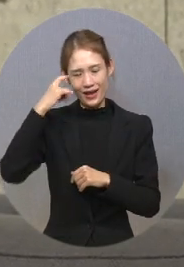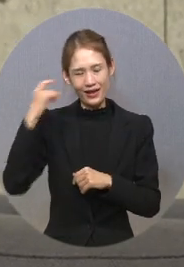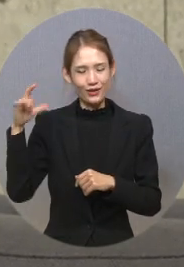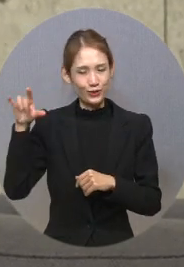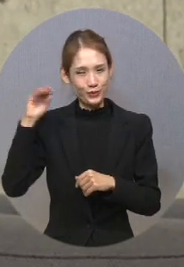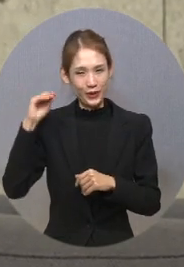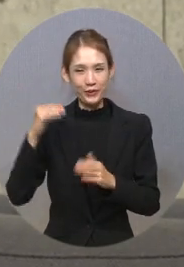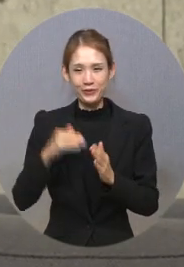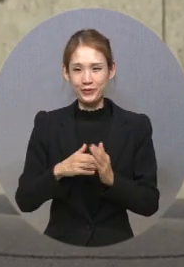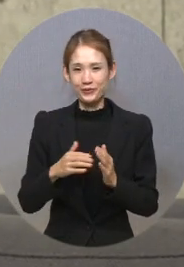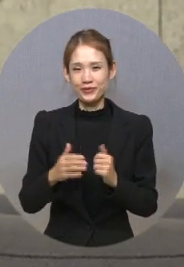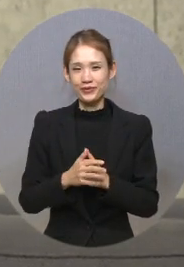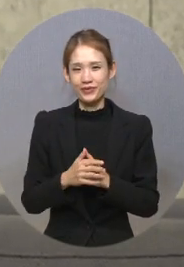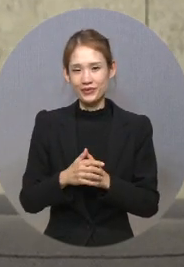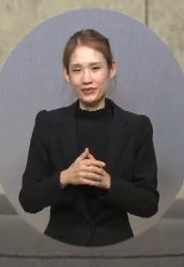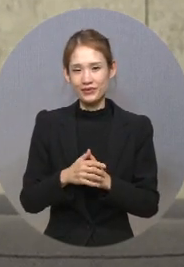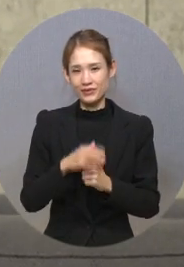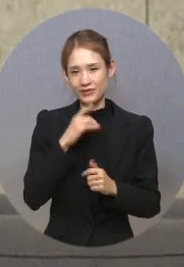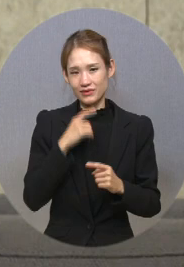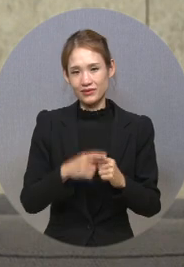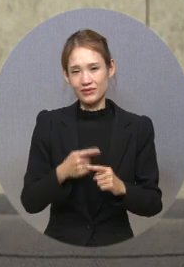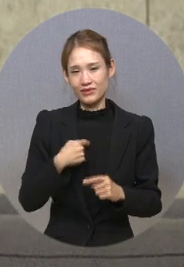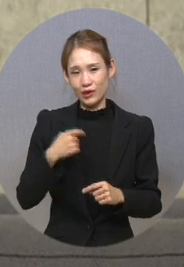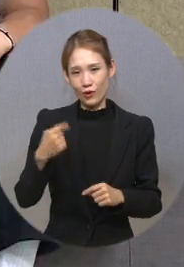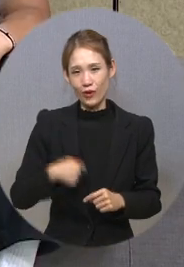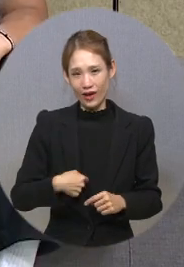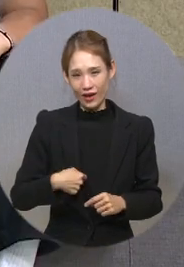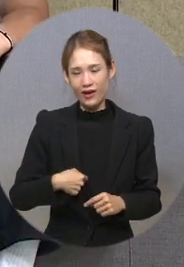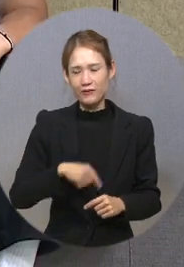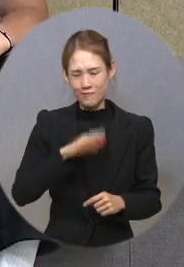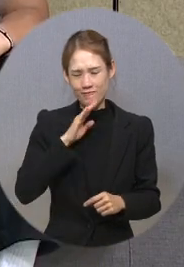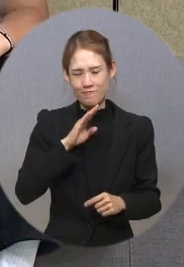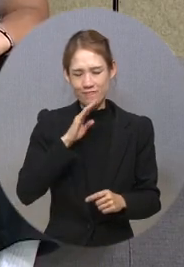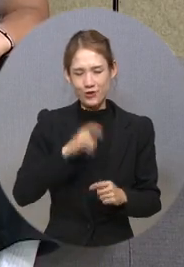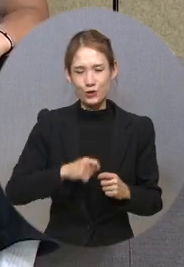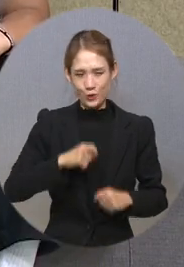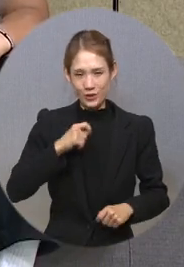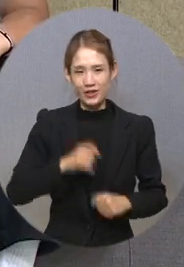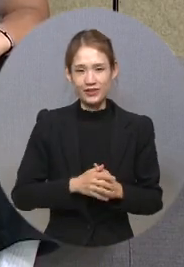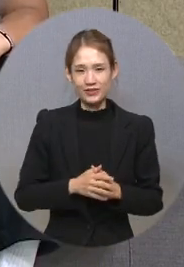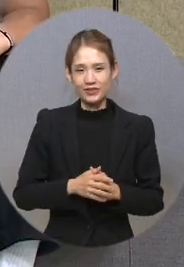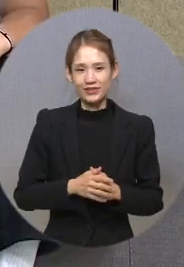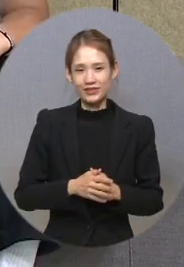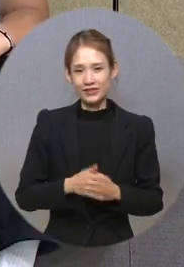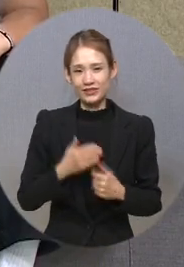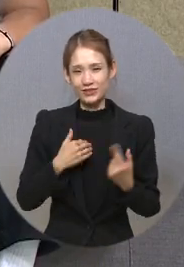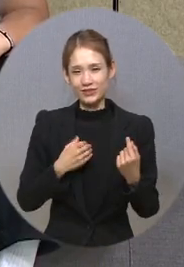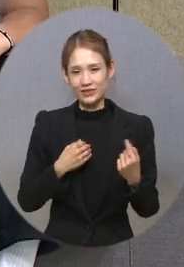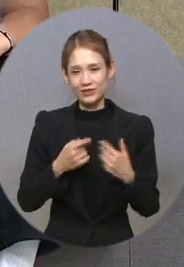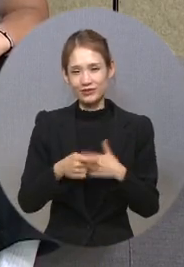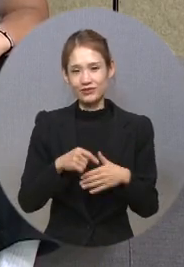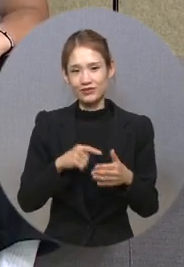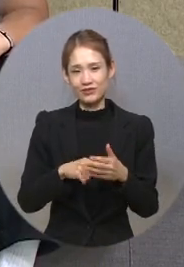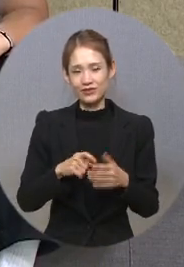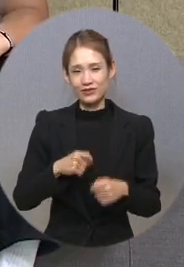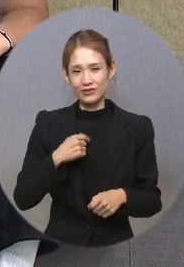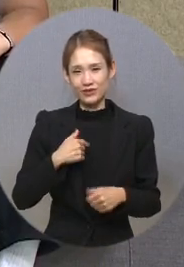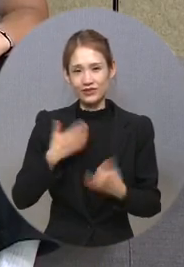때 당연히 제가 안 오면 누가 와요? 솔직히 안 그래요? 저는 그런 마음으로 솔직히